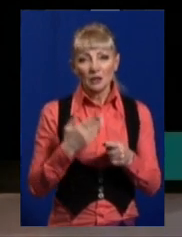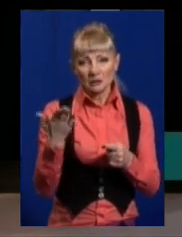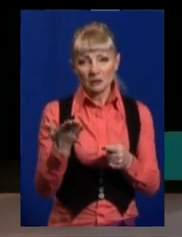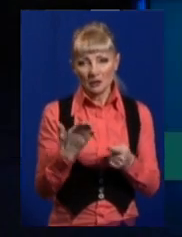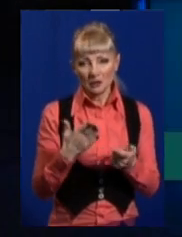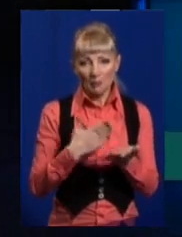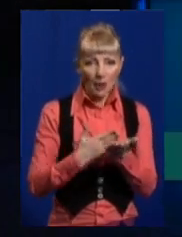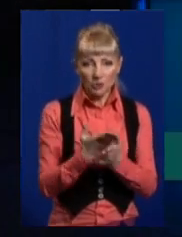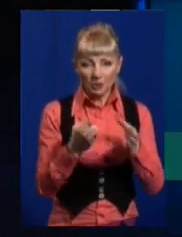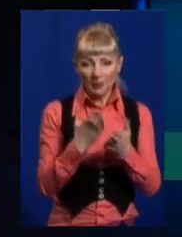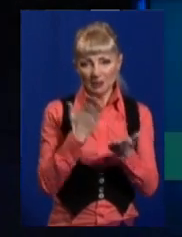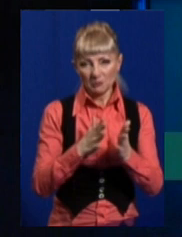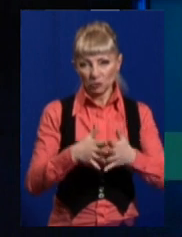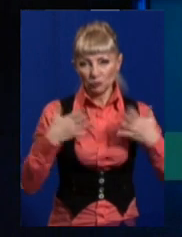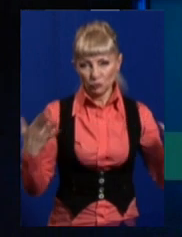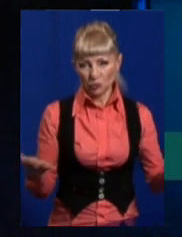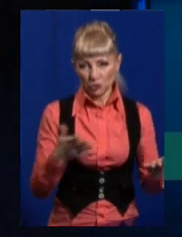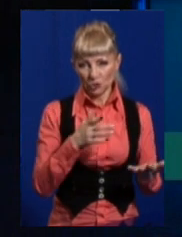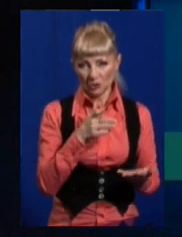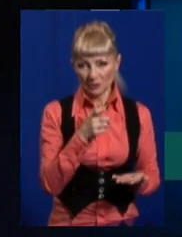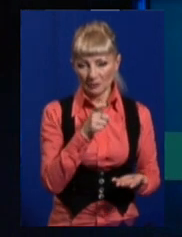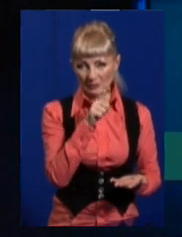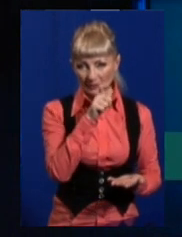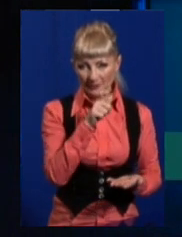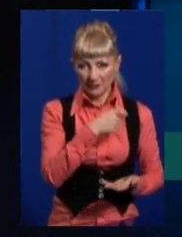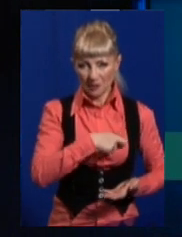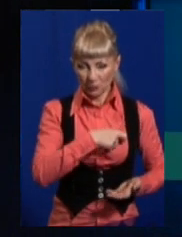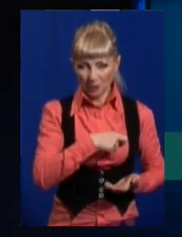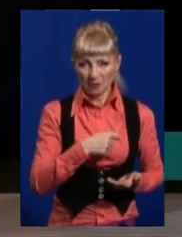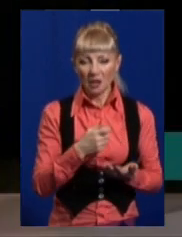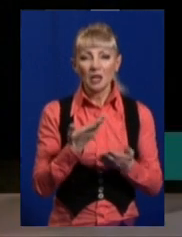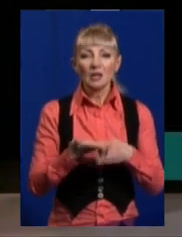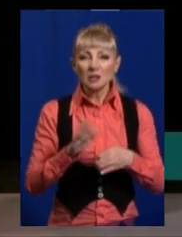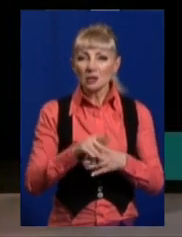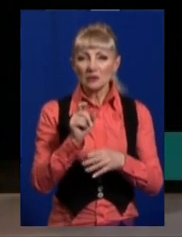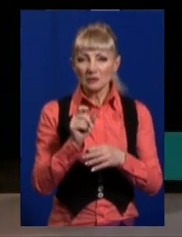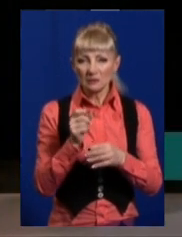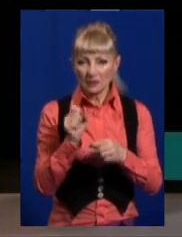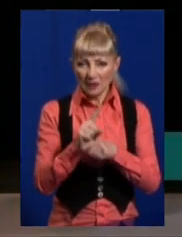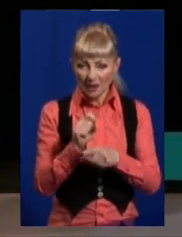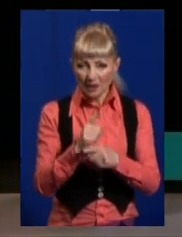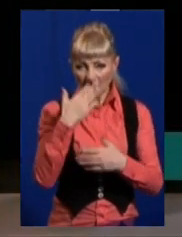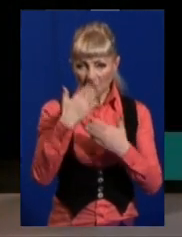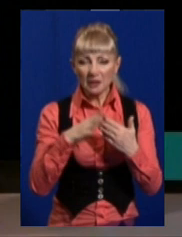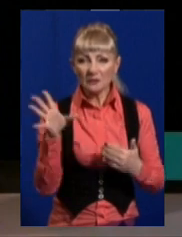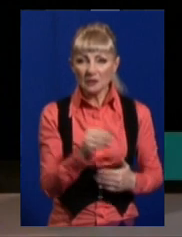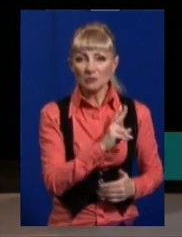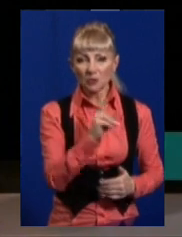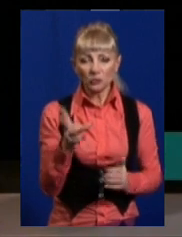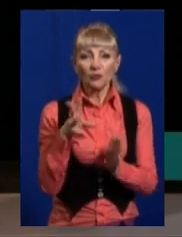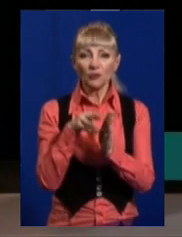більшість. Отже, я думаю, що складні завдання стоять безумовно перед усіма тими, хто